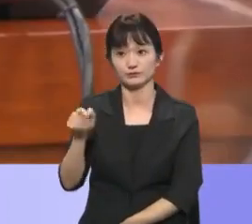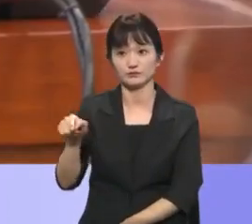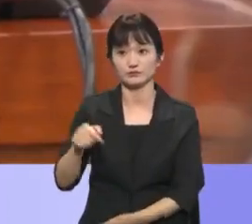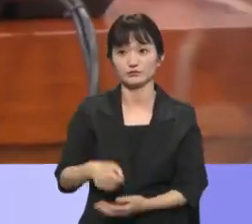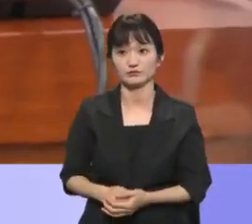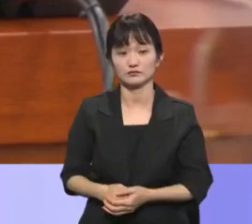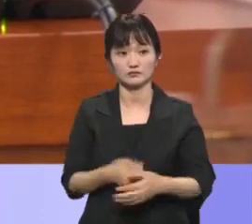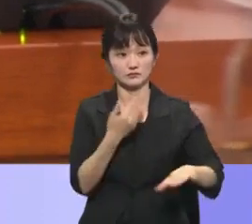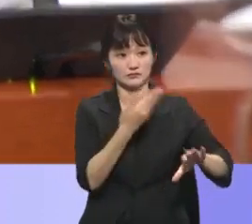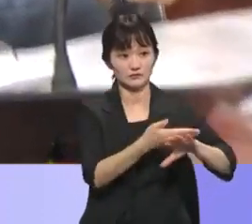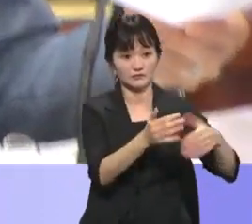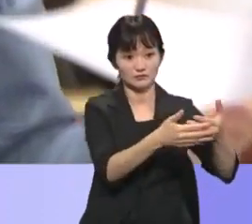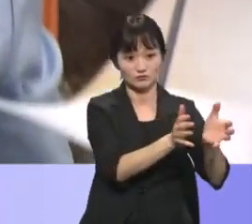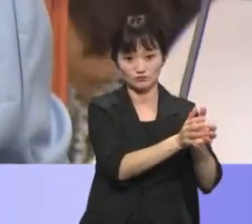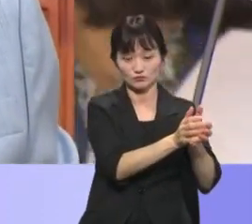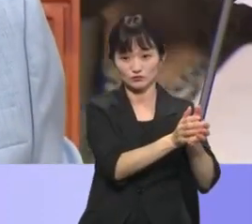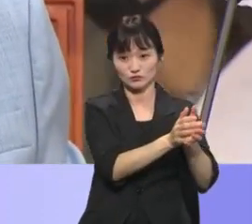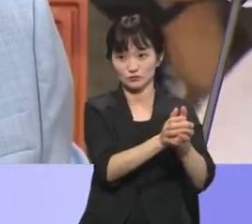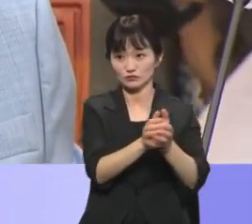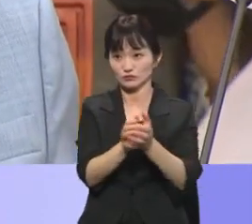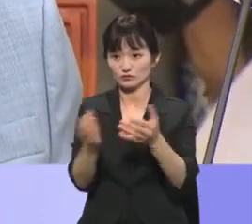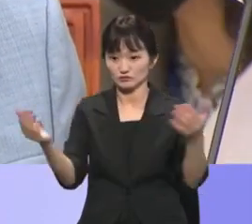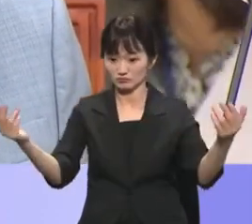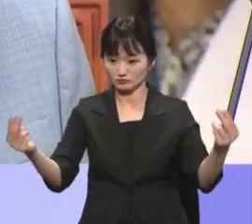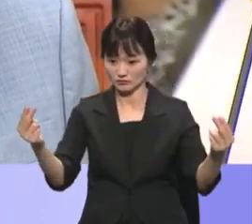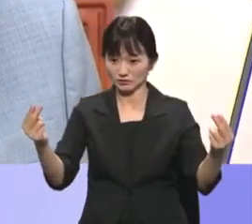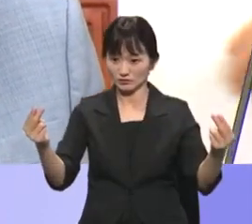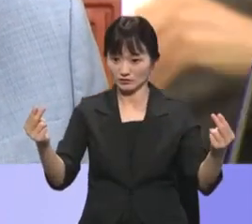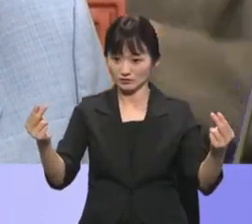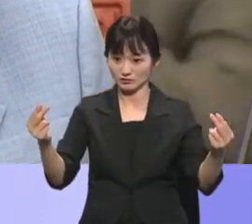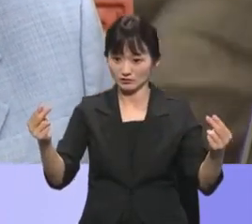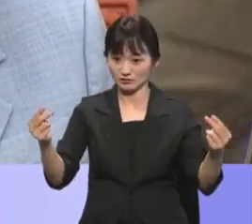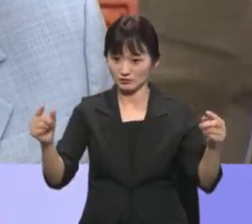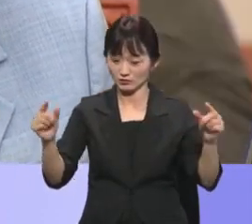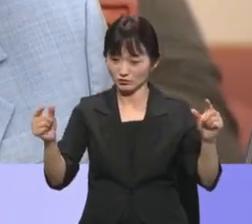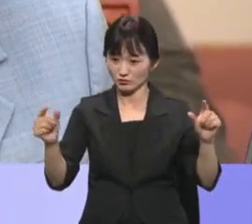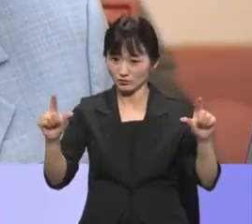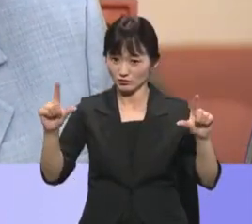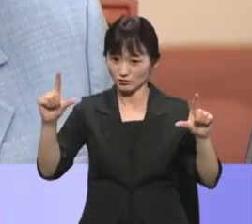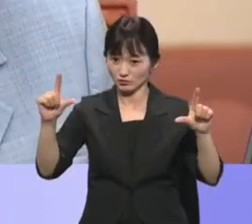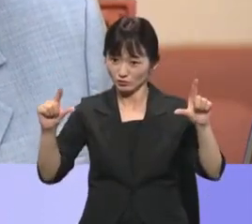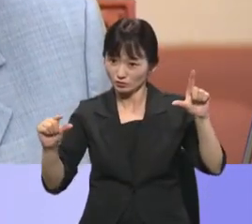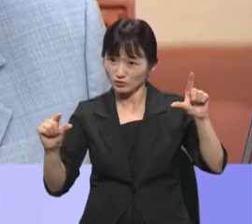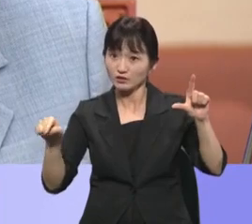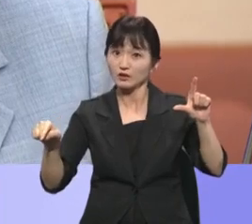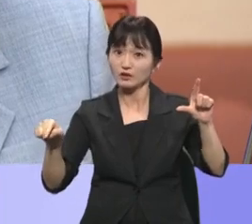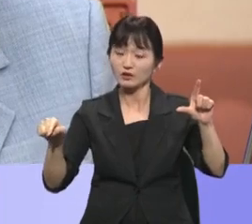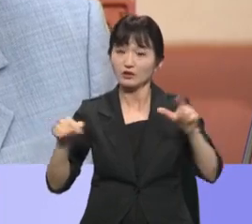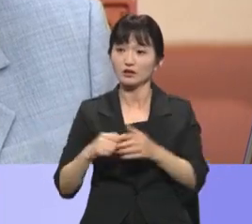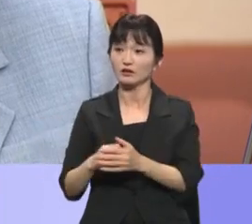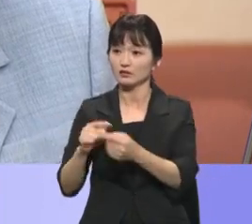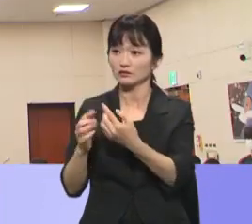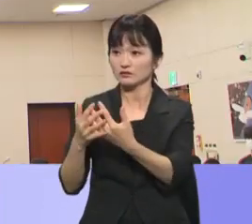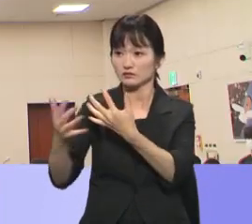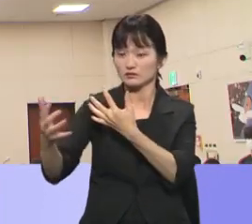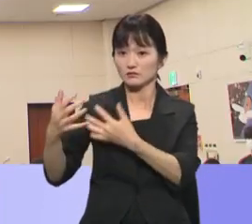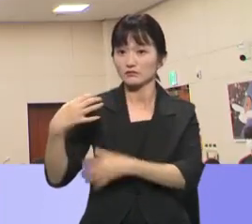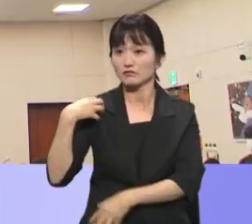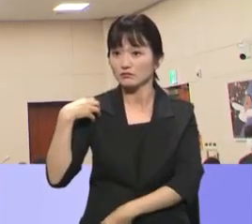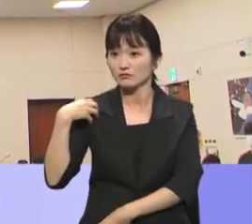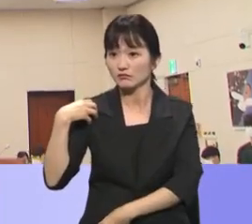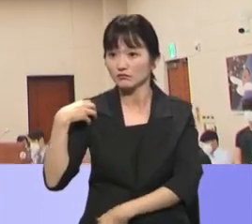굉장히 다른 부처에 비해서 작은 비율이거든요 근데 이분들이이 정도의 대규모 행사를 유치할 수 있는 어떤 인적